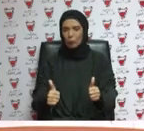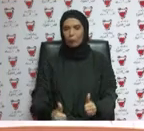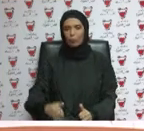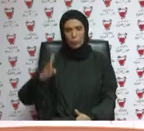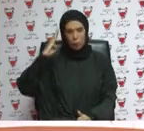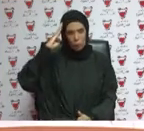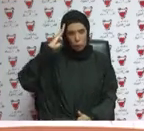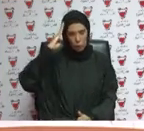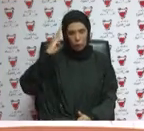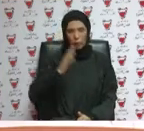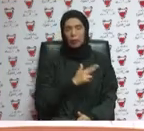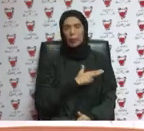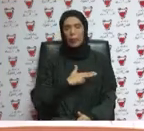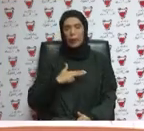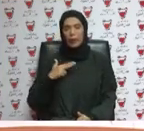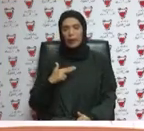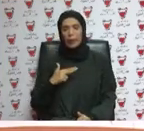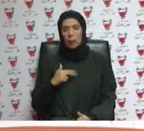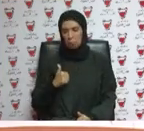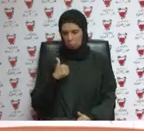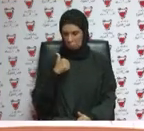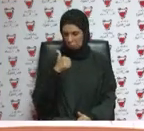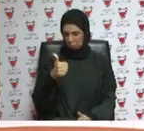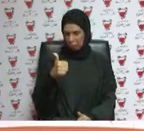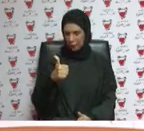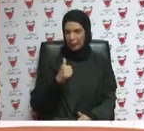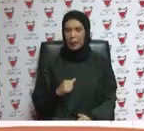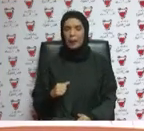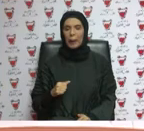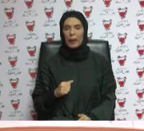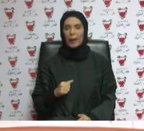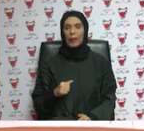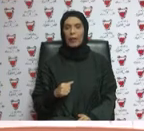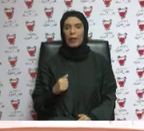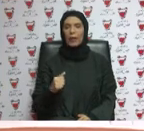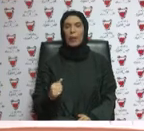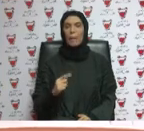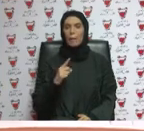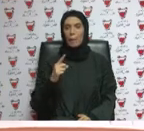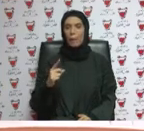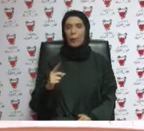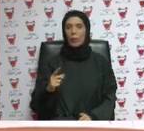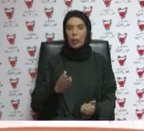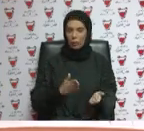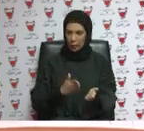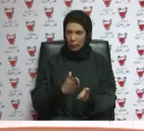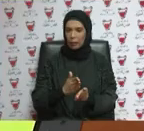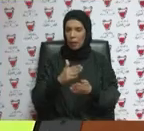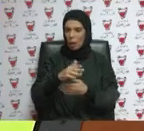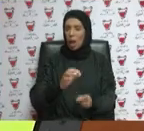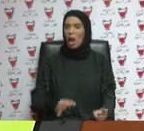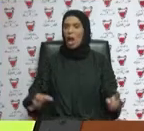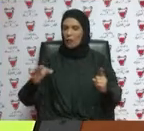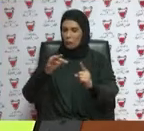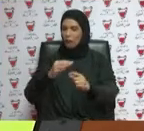الحكومة على حسن استغلالها لهذا الصندوق، وأيضا هذا الاستغلال موجه في نفس الطريق اللي أنشأ والهدف اللي أنشأ